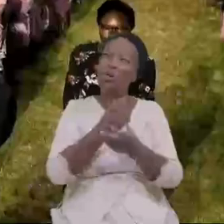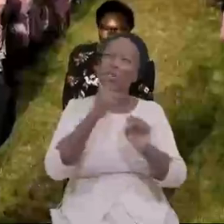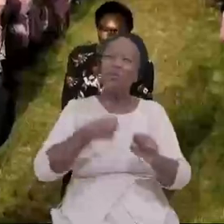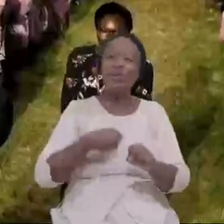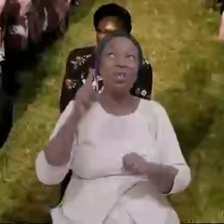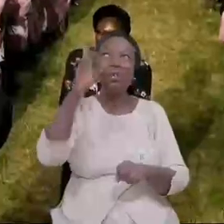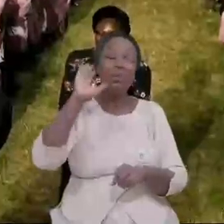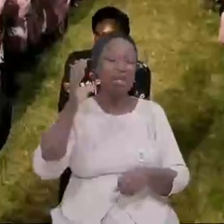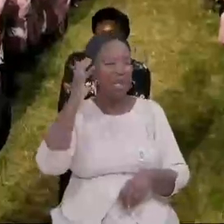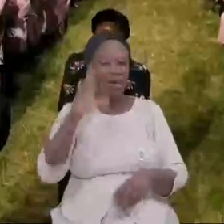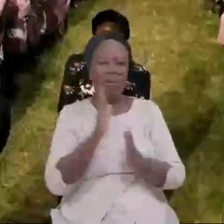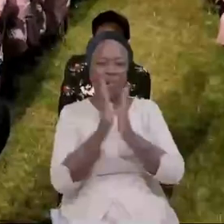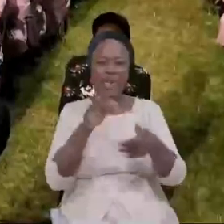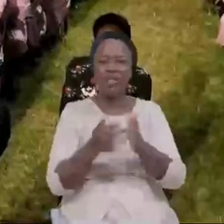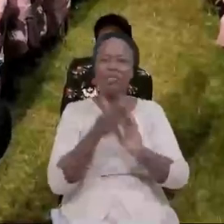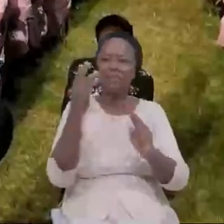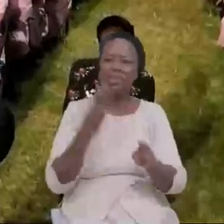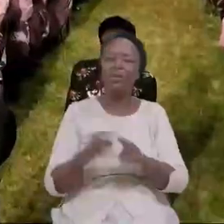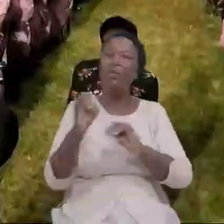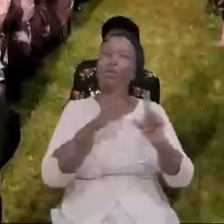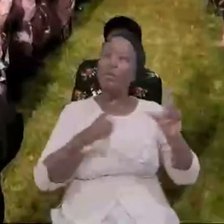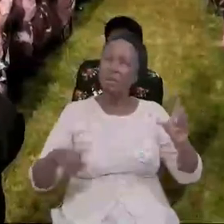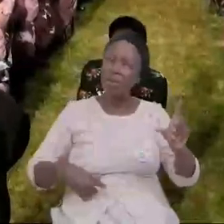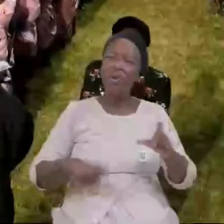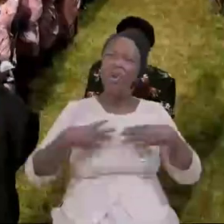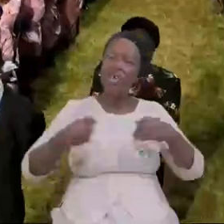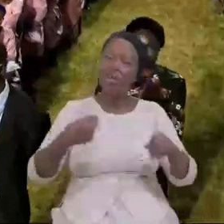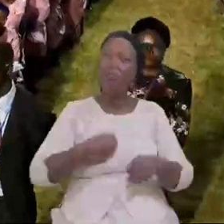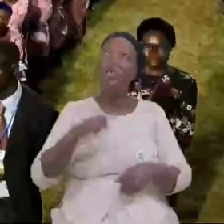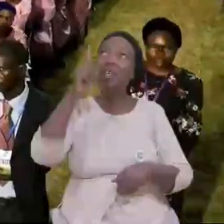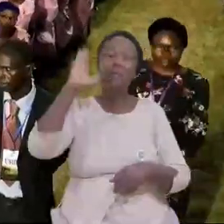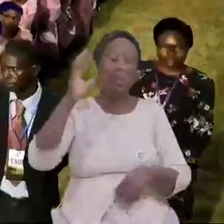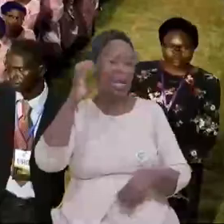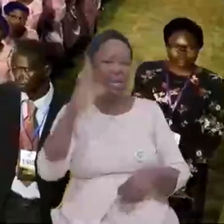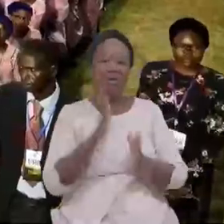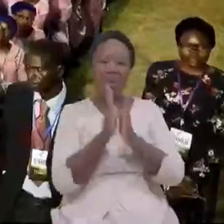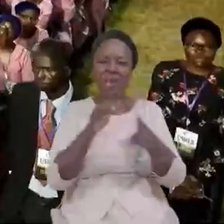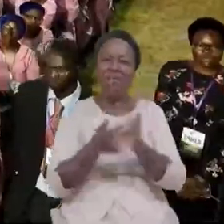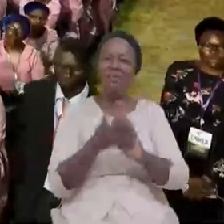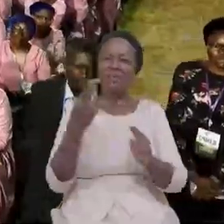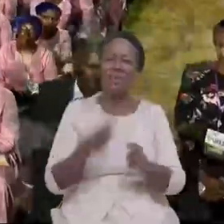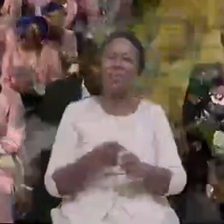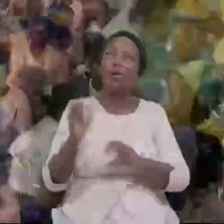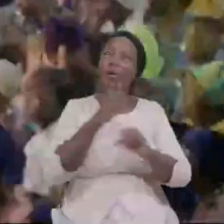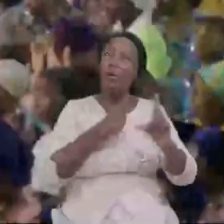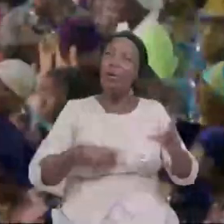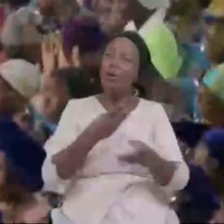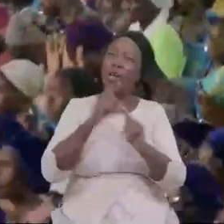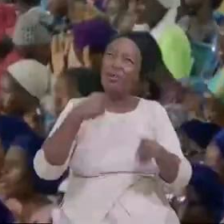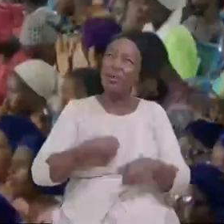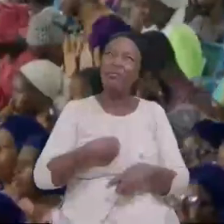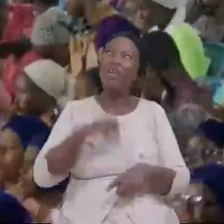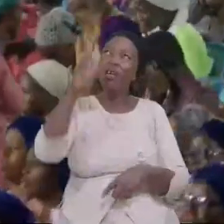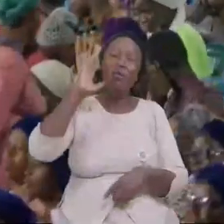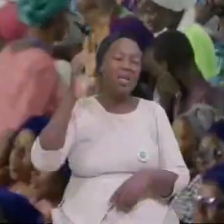va écouter ta prière. Oh Seigneur, guéris-moi, il va écouter ta prière. Oh Seigneur, délivre-moi,